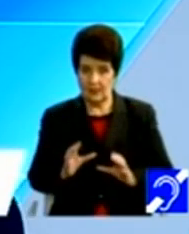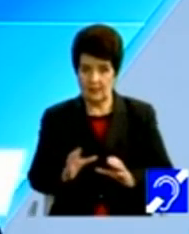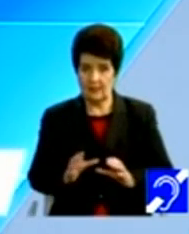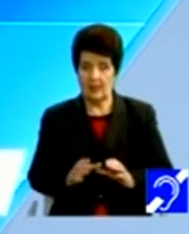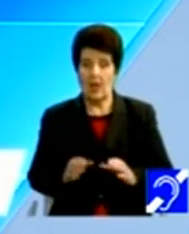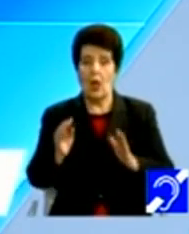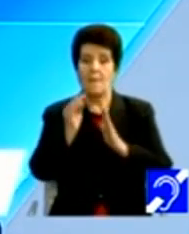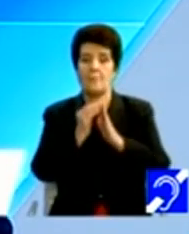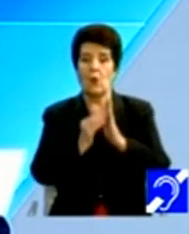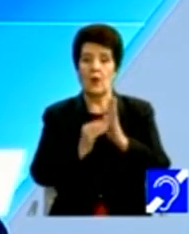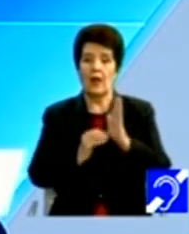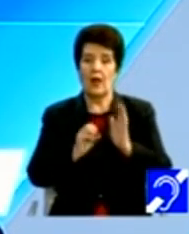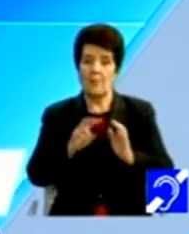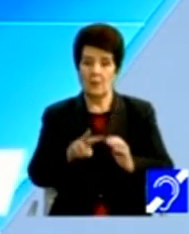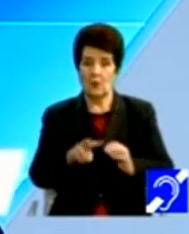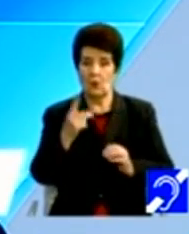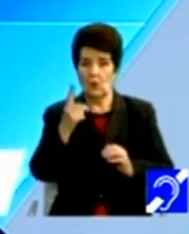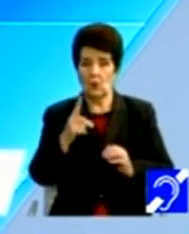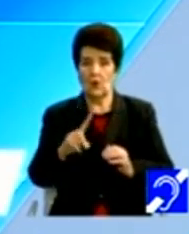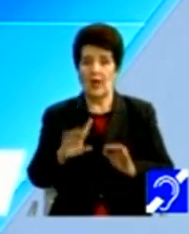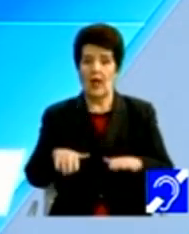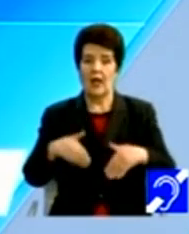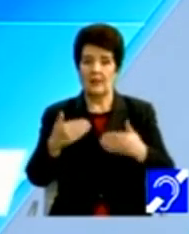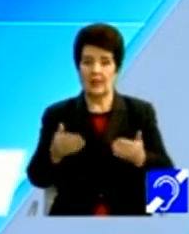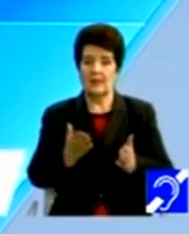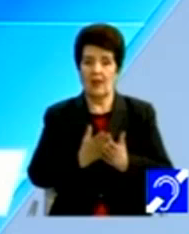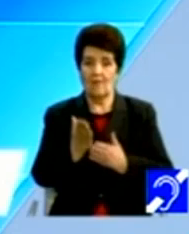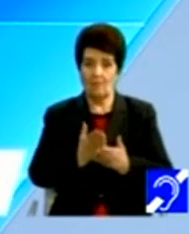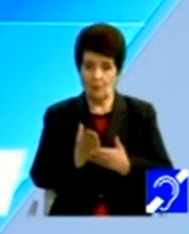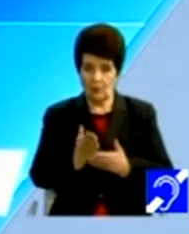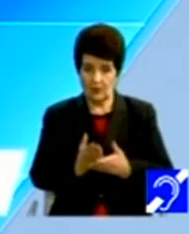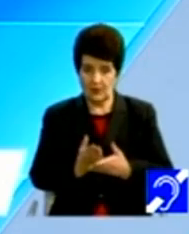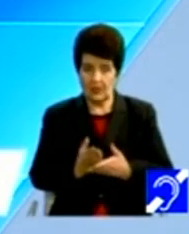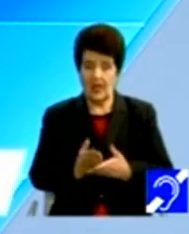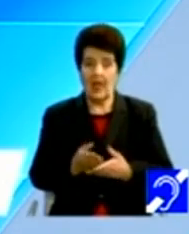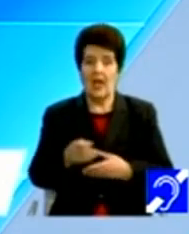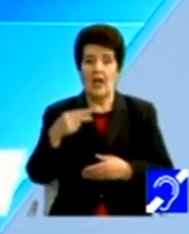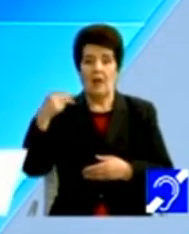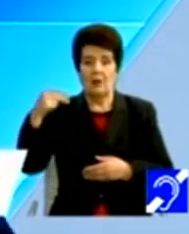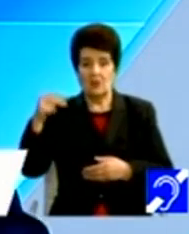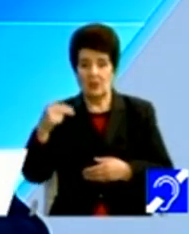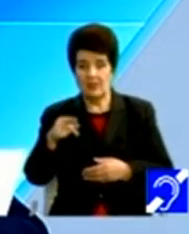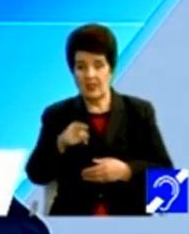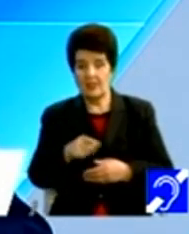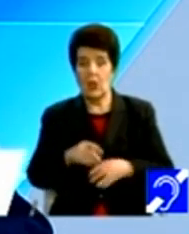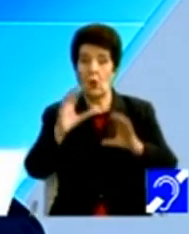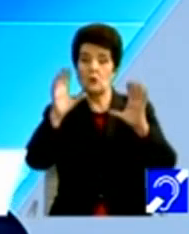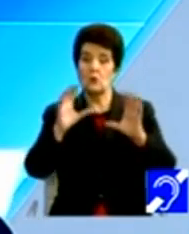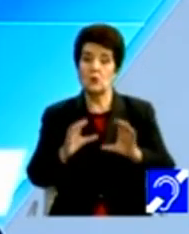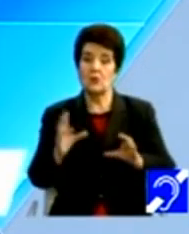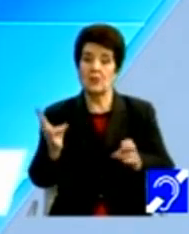că programul unui candidat la funcția de președinte trebuie să fie Constituția Republicii Moldova, deoarece aici